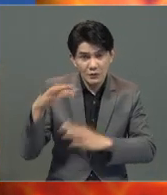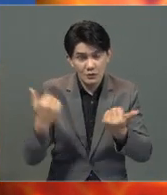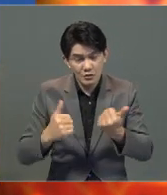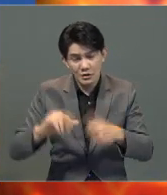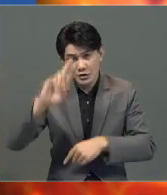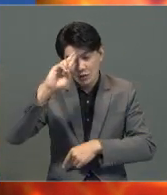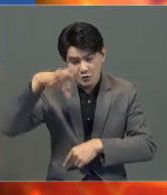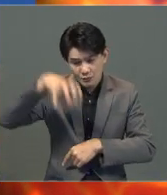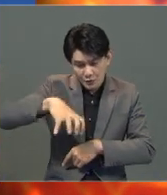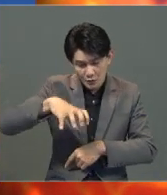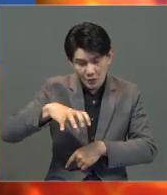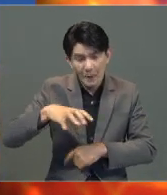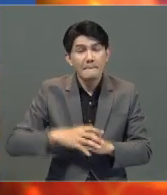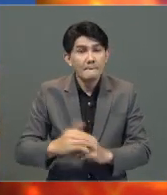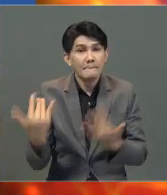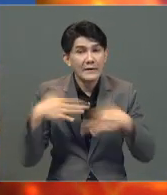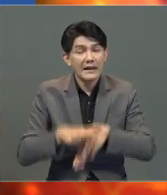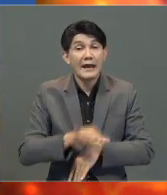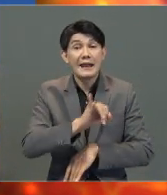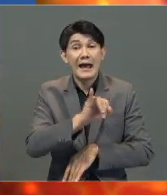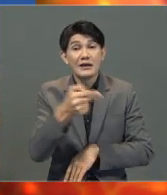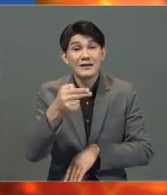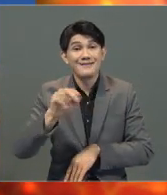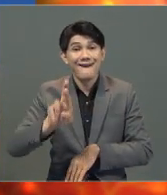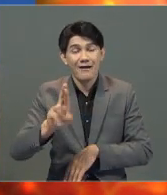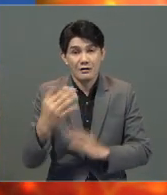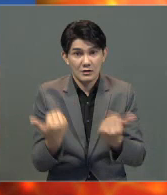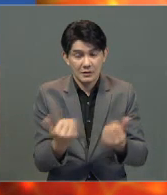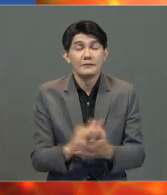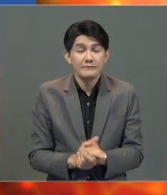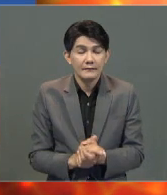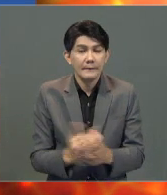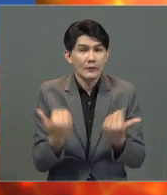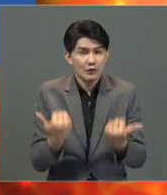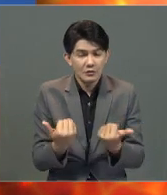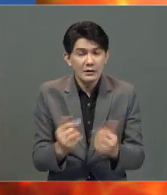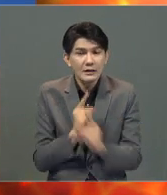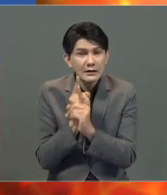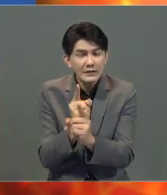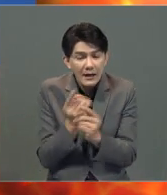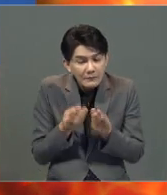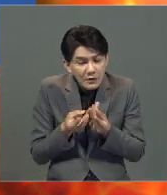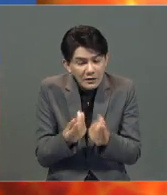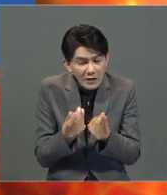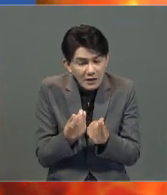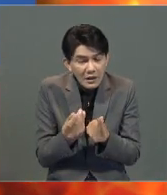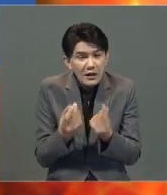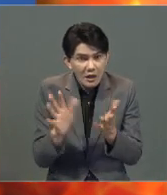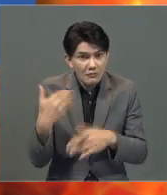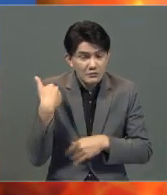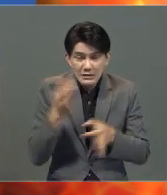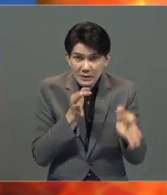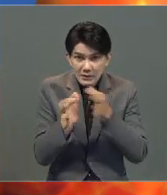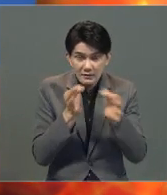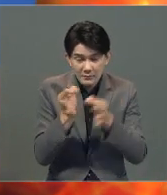กรมควบคุมโรคได้ประสาน i s rหรือว่ากฎอนามัยระหว่างประเทศเพื่อที่จะติดตามรายละเอียดก่อนที่